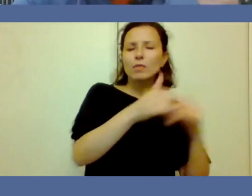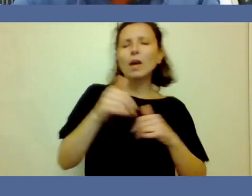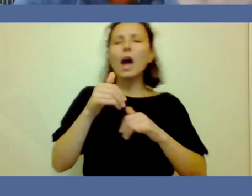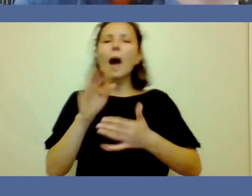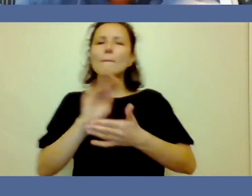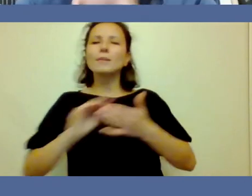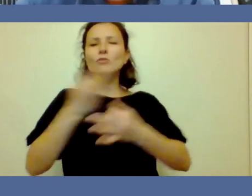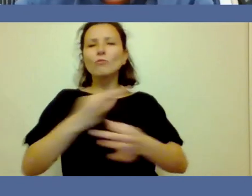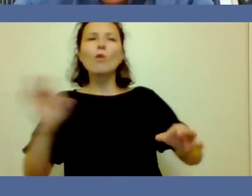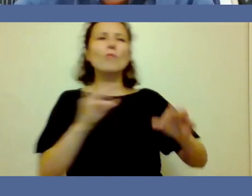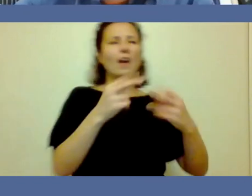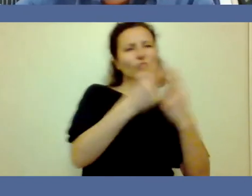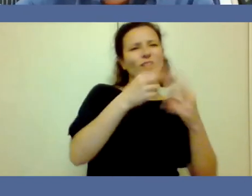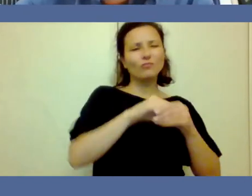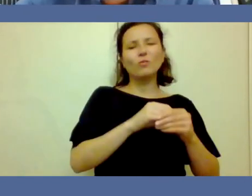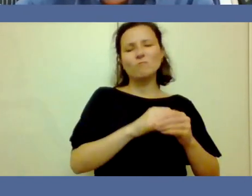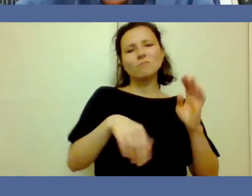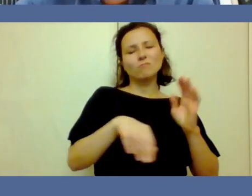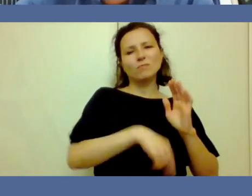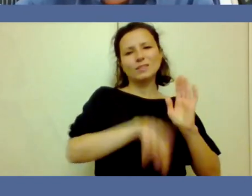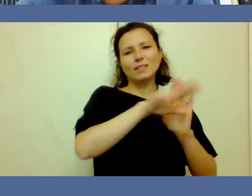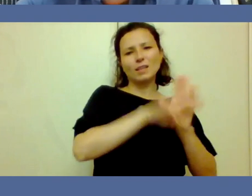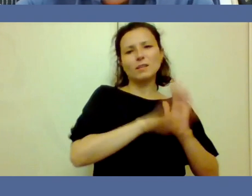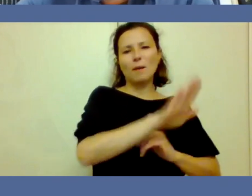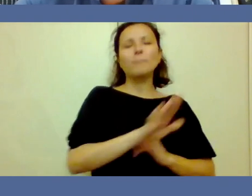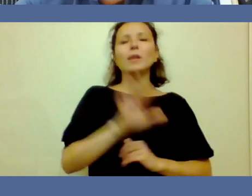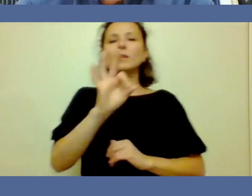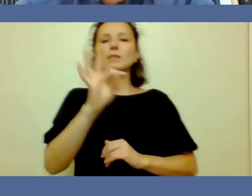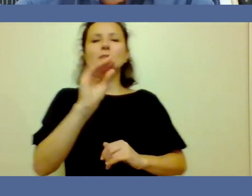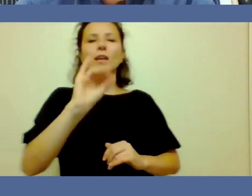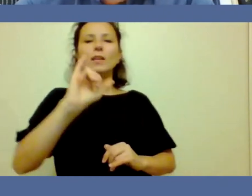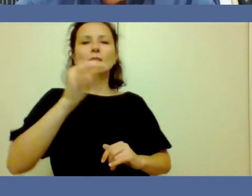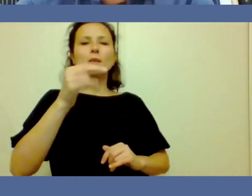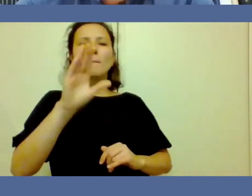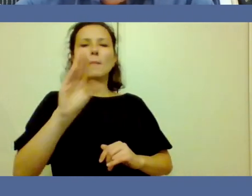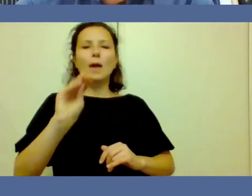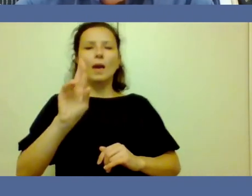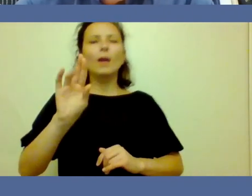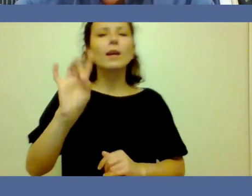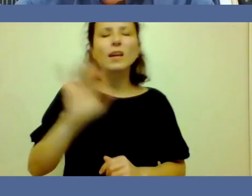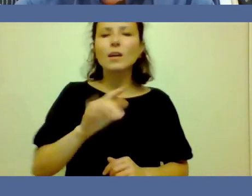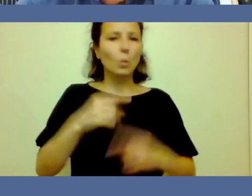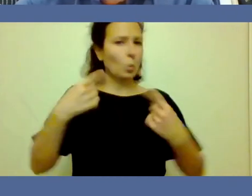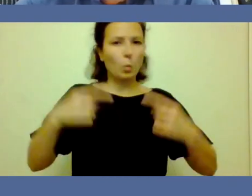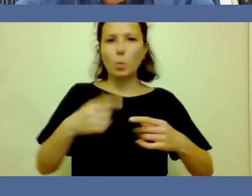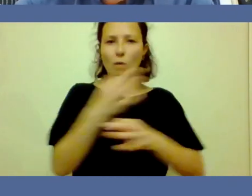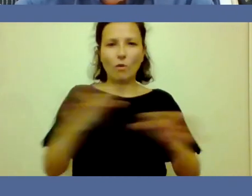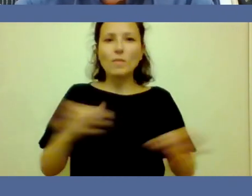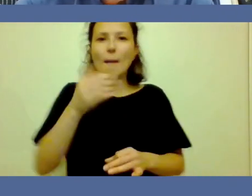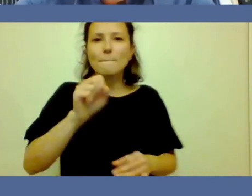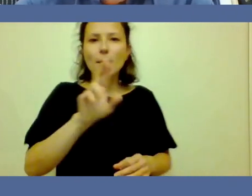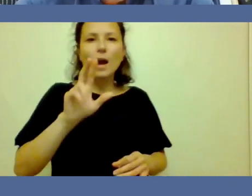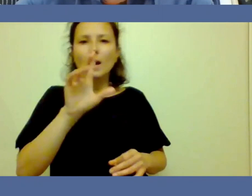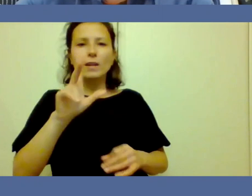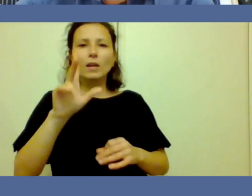dziennikarza obowiązują reguły. A Steinbeck nie był wolny, a Flaubert, a Marquez,